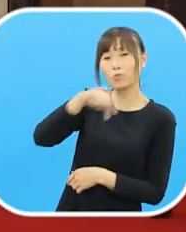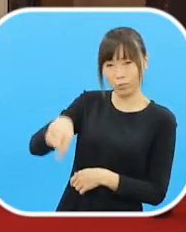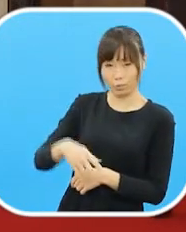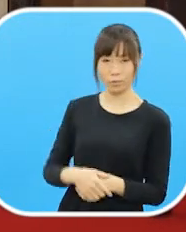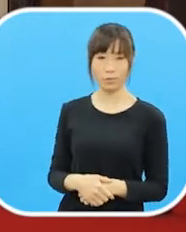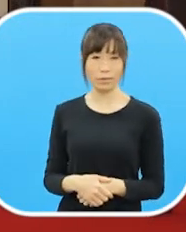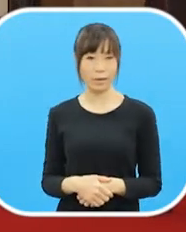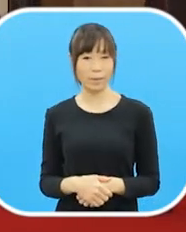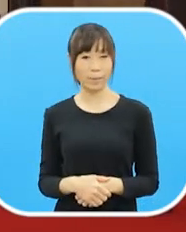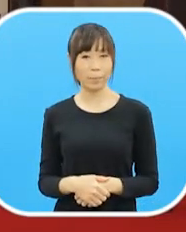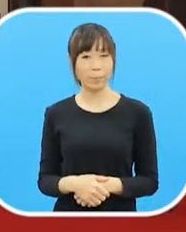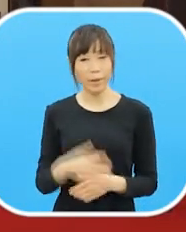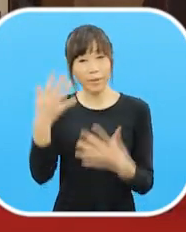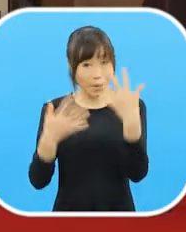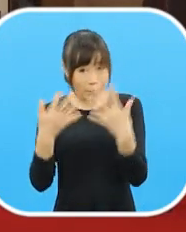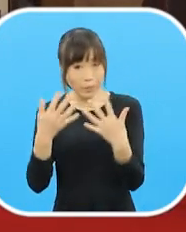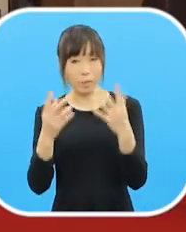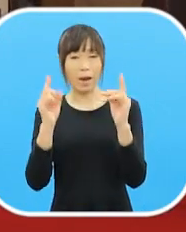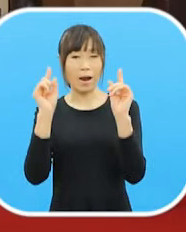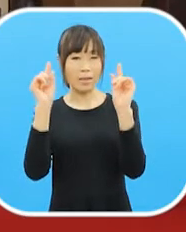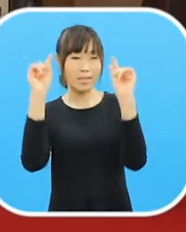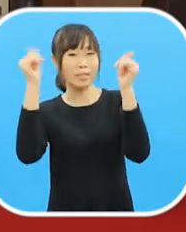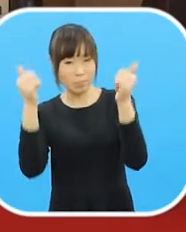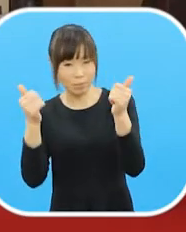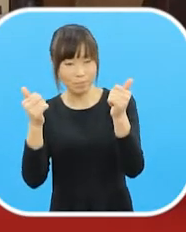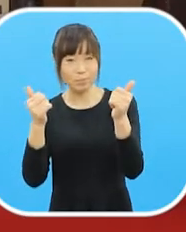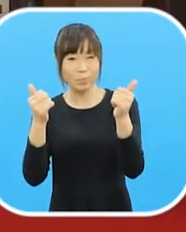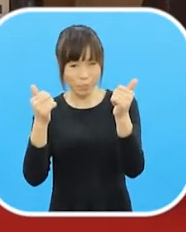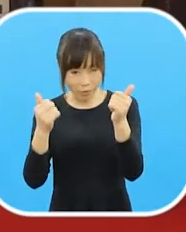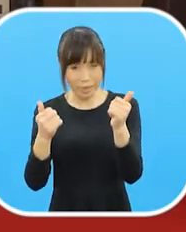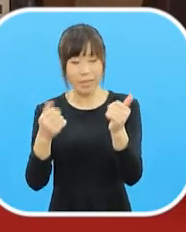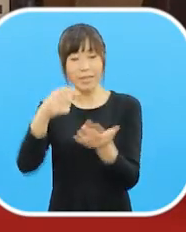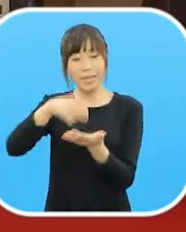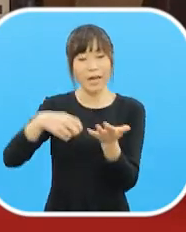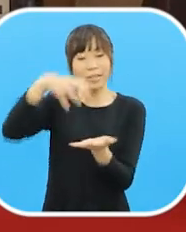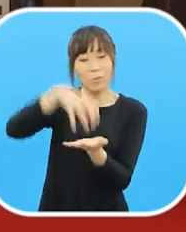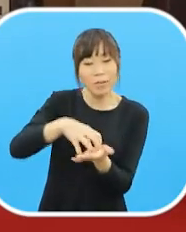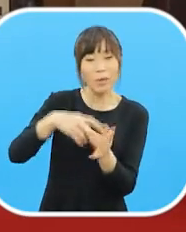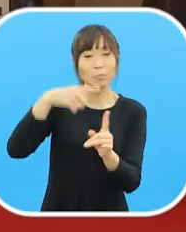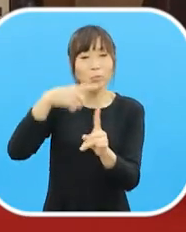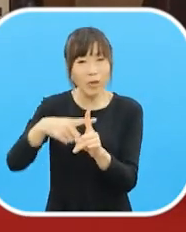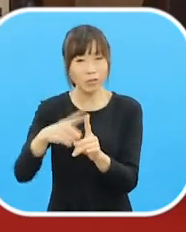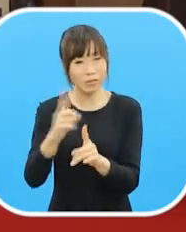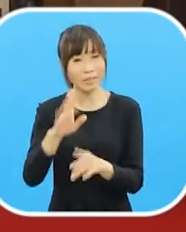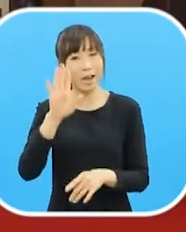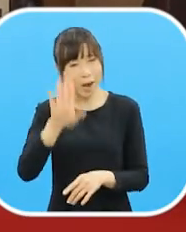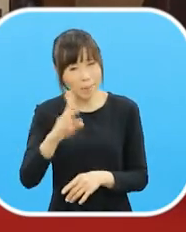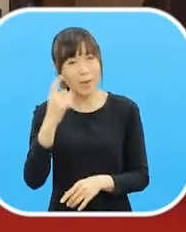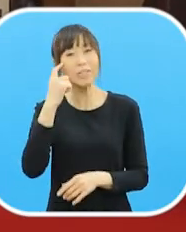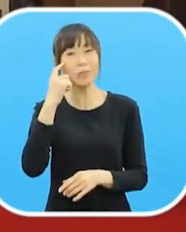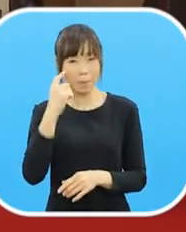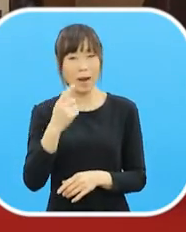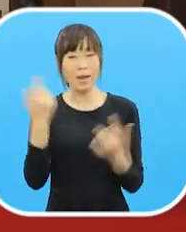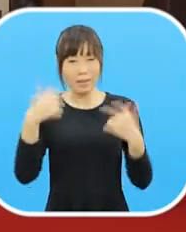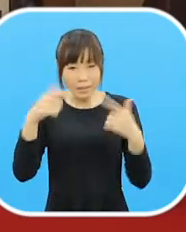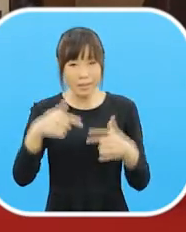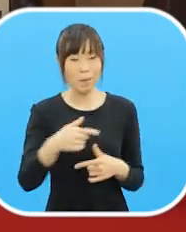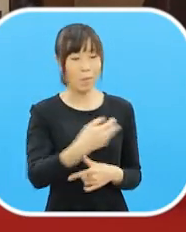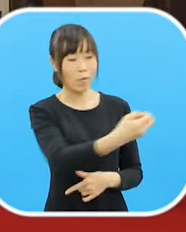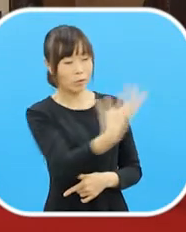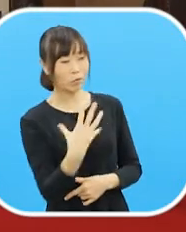マスコミ市場プラス、はいはい、何かあったらいつでもね電話ね佐々木お前何やってる、 はい、ということで よろしくお願いします